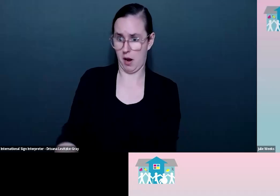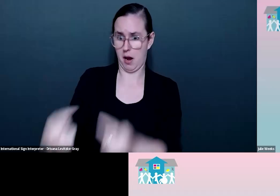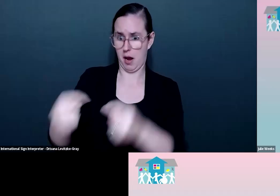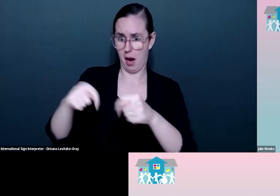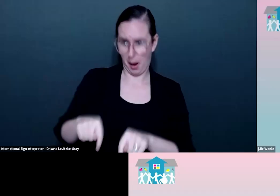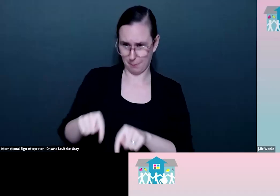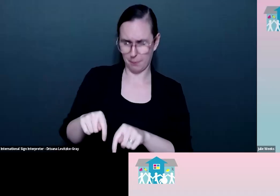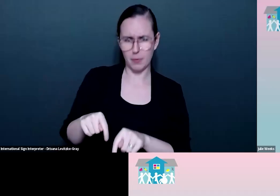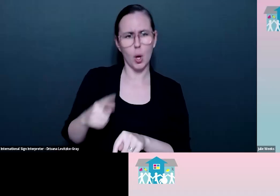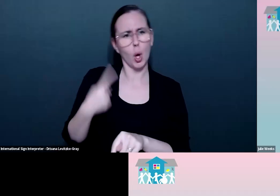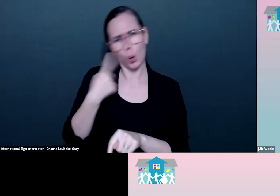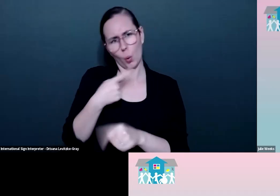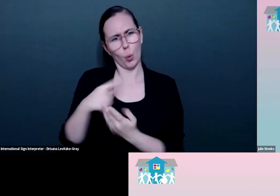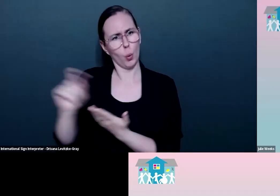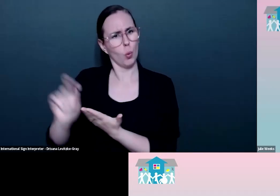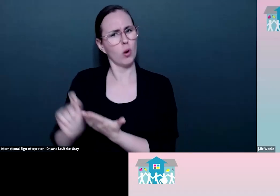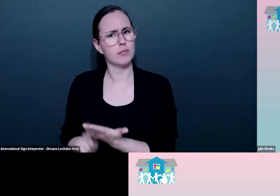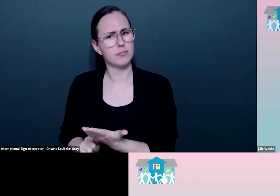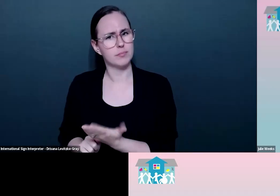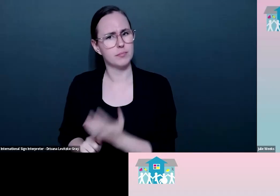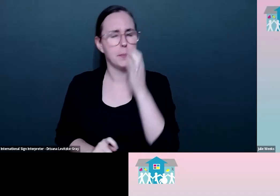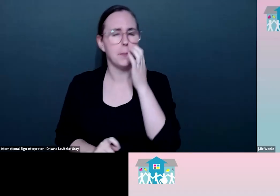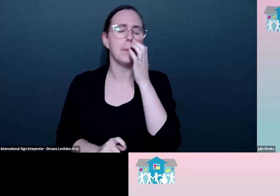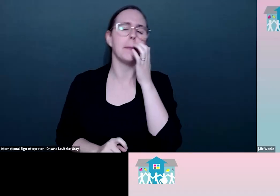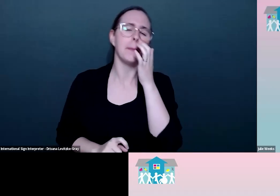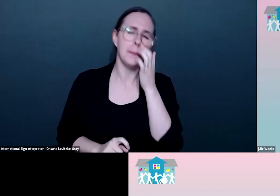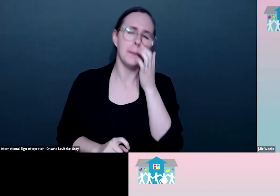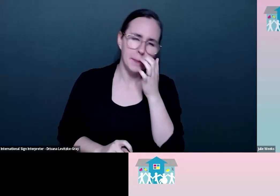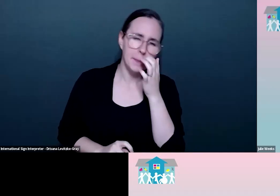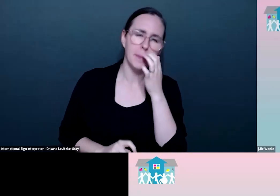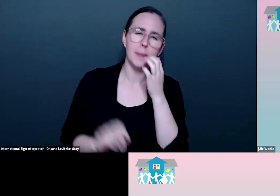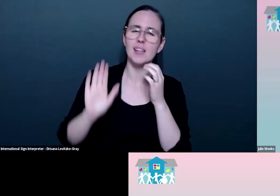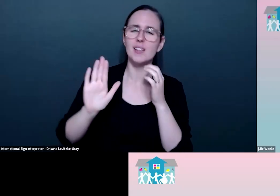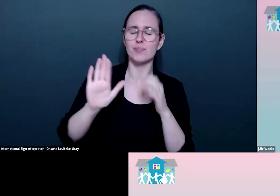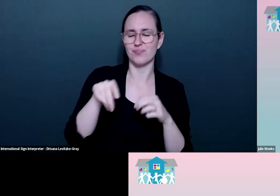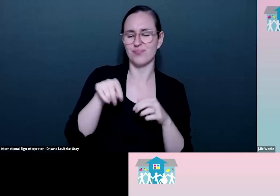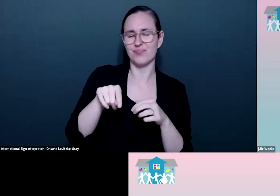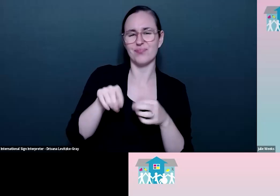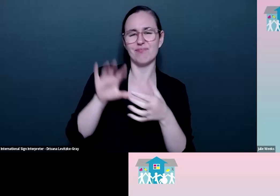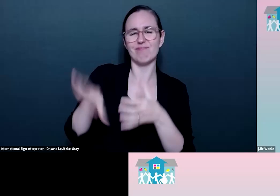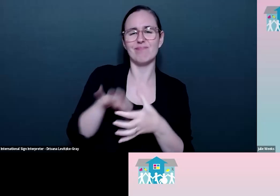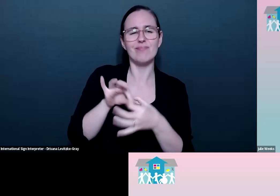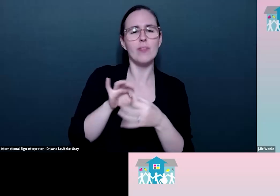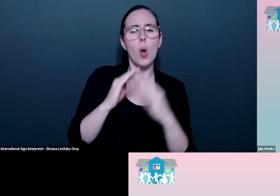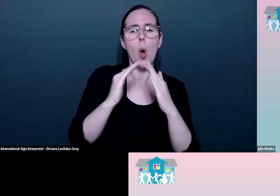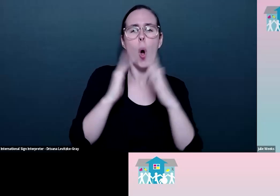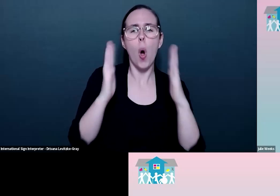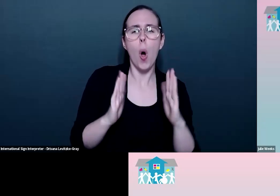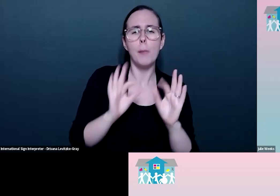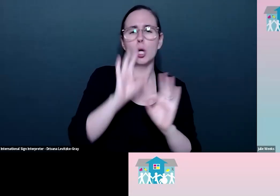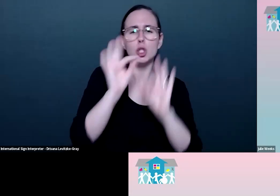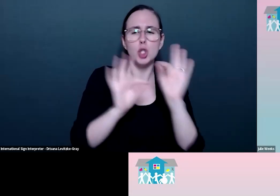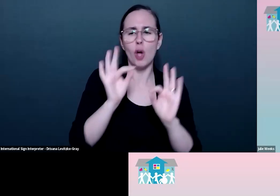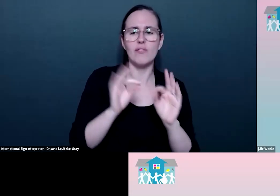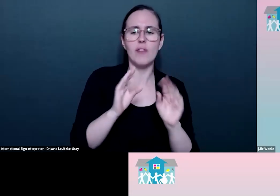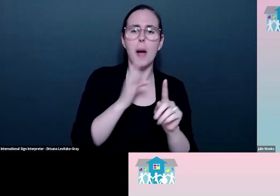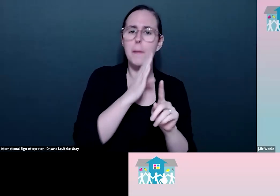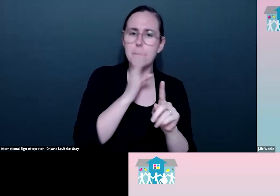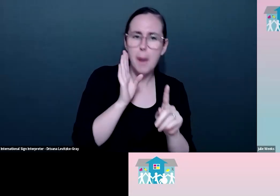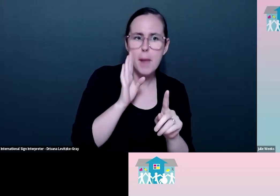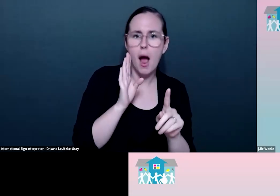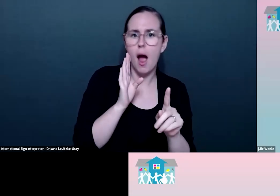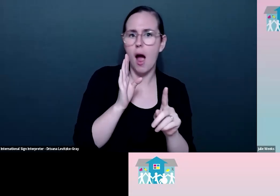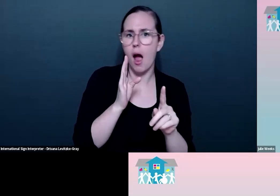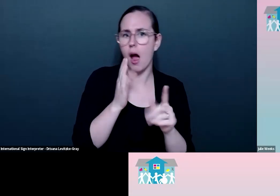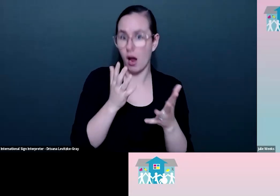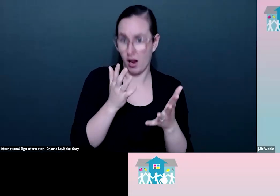justement dans des questionnements faits à la maison. Oui, bien évidemment, il devra être fait à la maison avec la